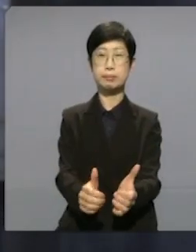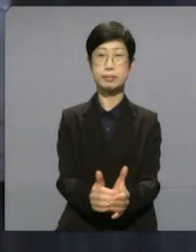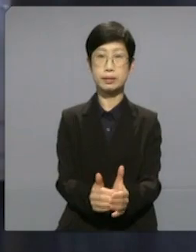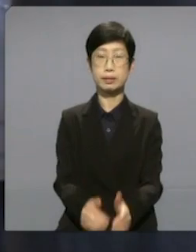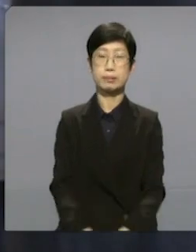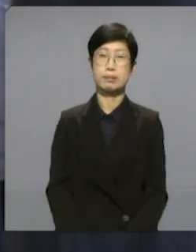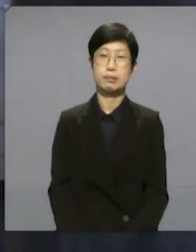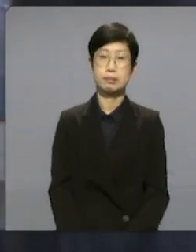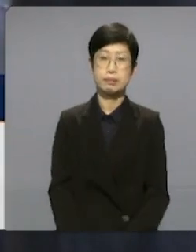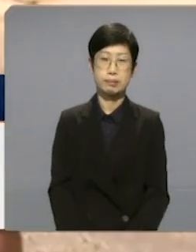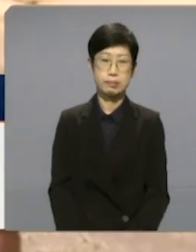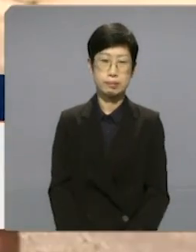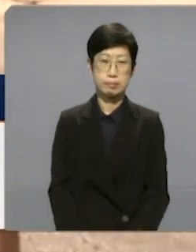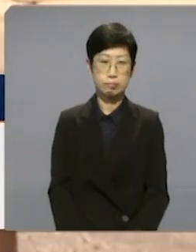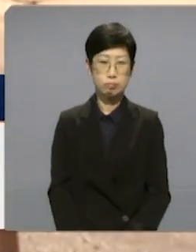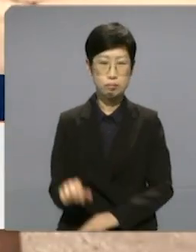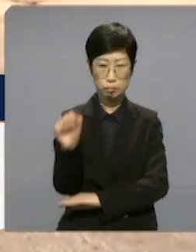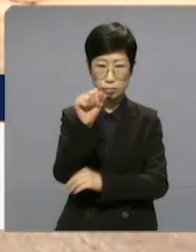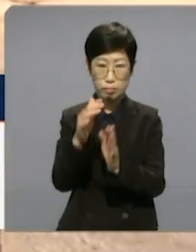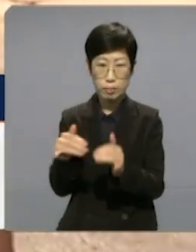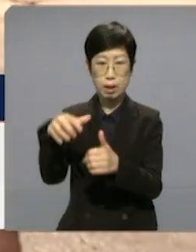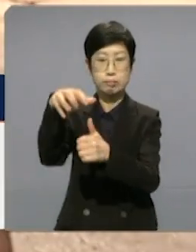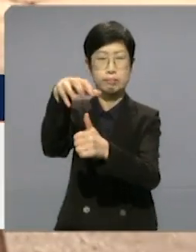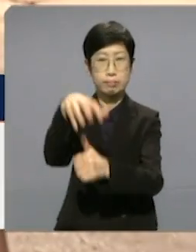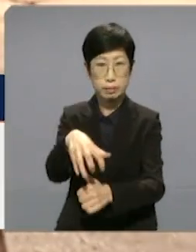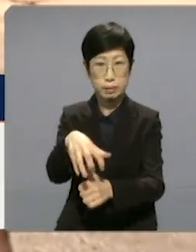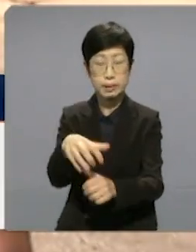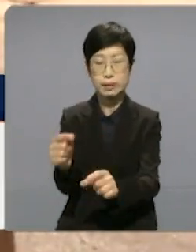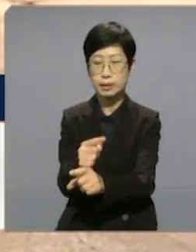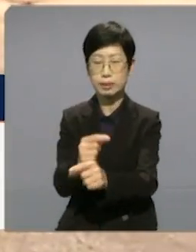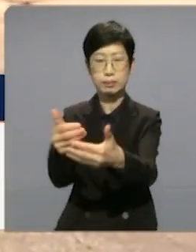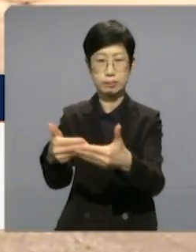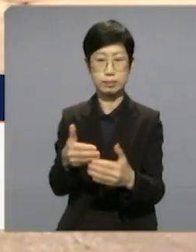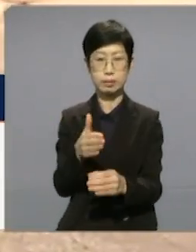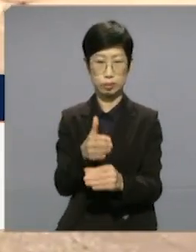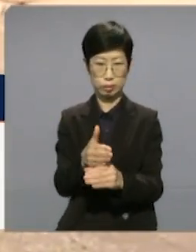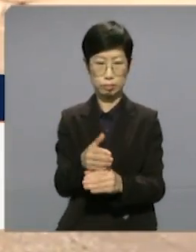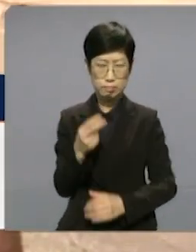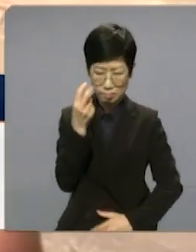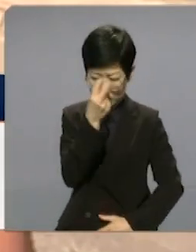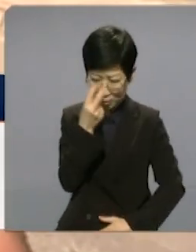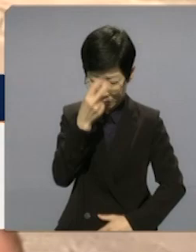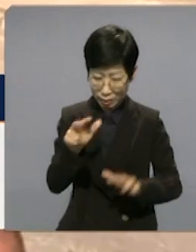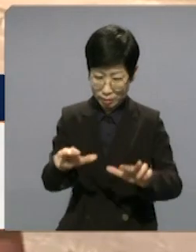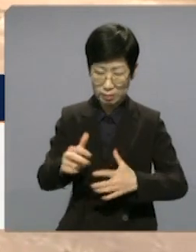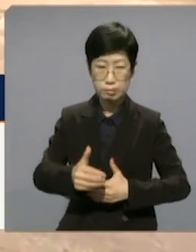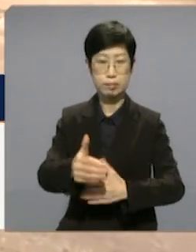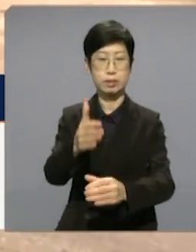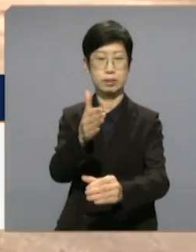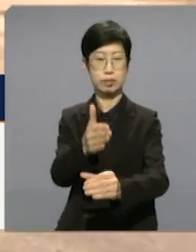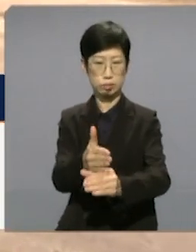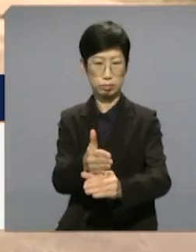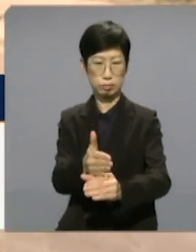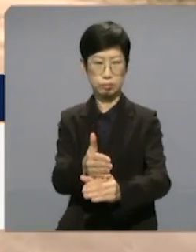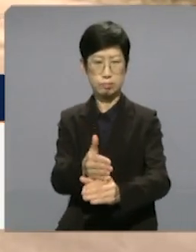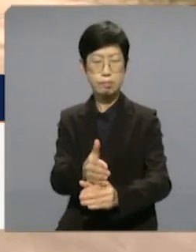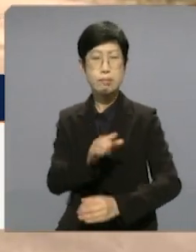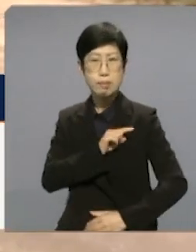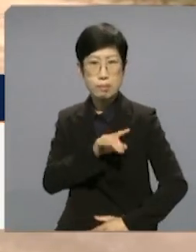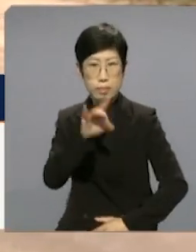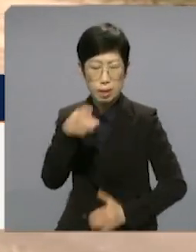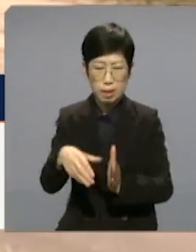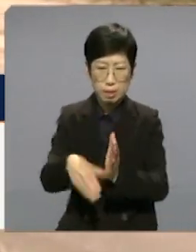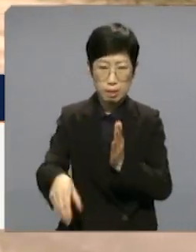일어났습니다. The driver was detained by officers and he's getting medical care right now as we speak. The investigation is still ongoing